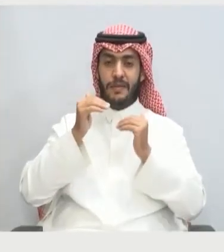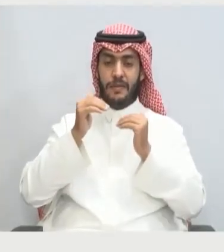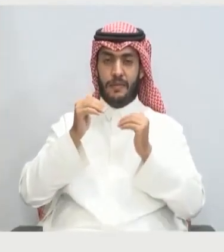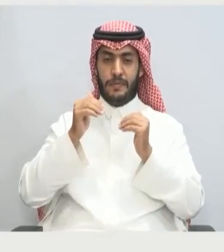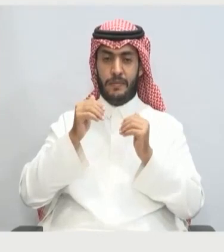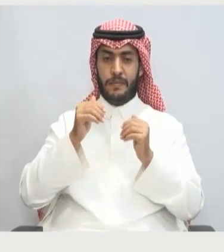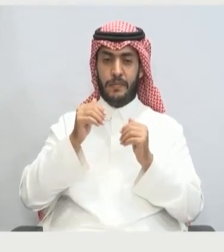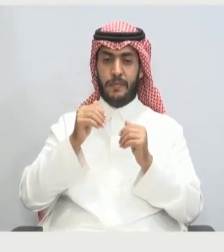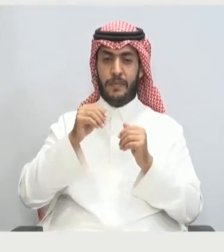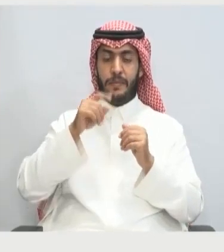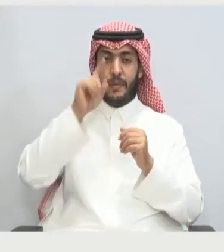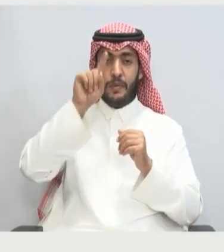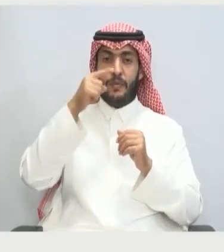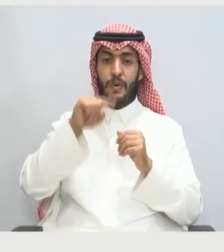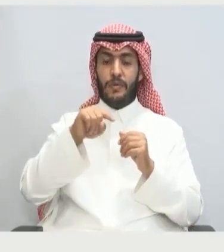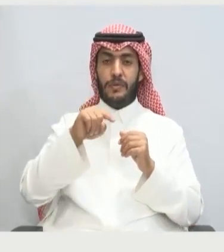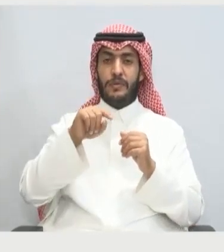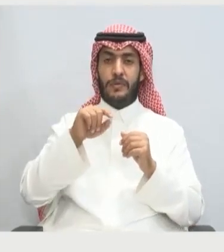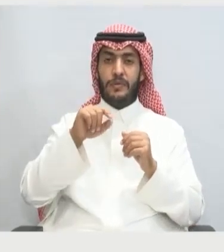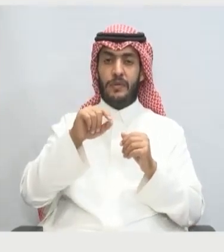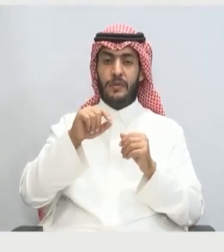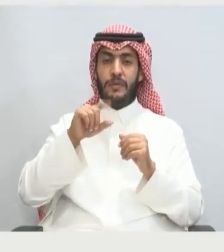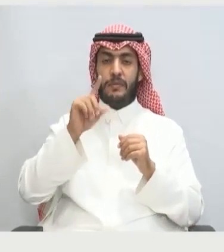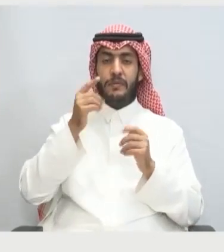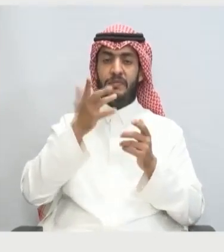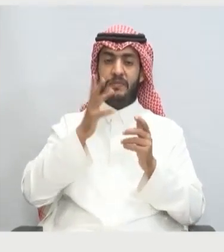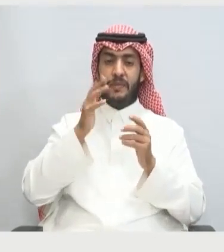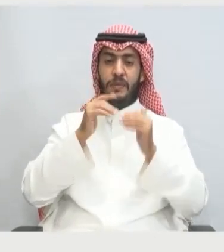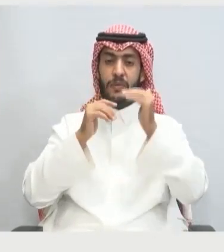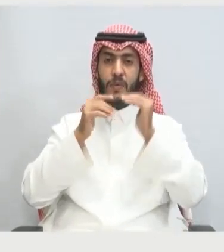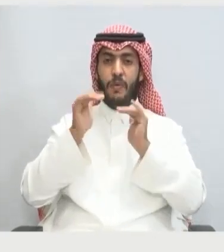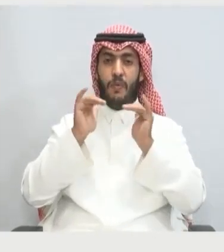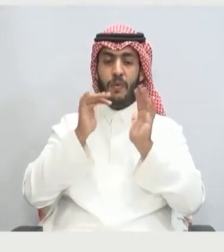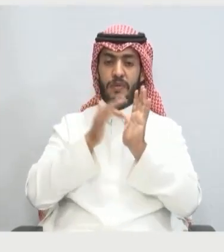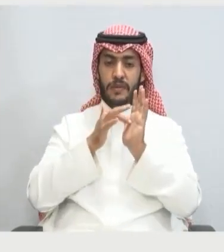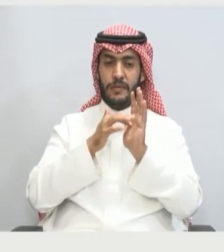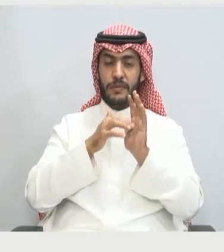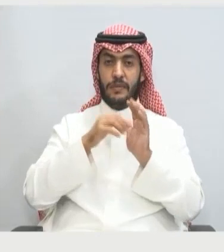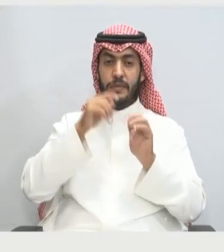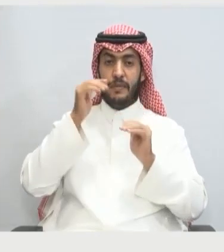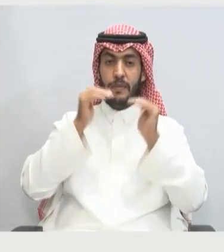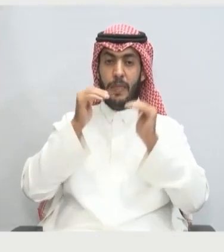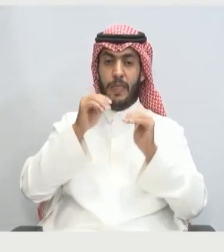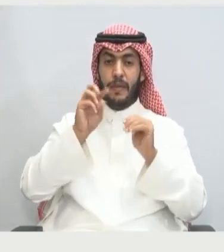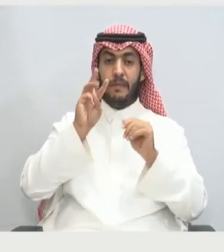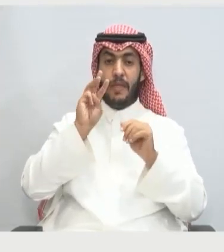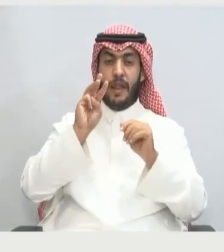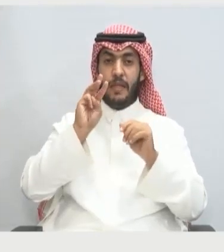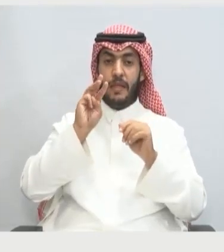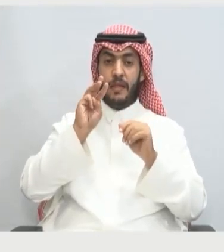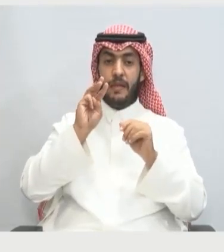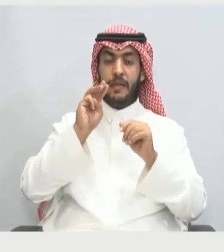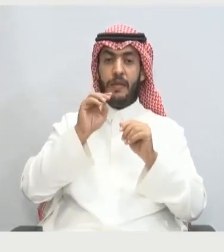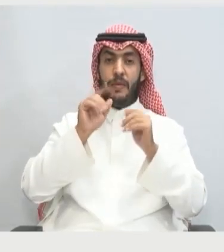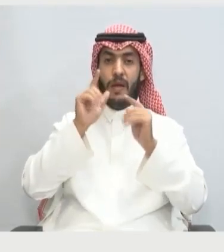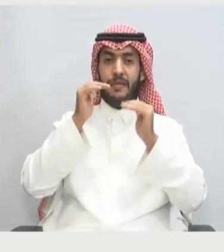رائعين بالنسبه لواحد ونص نوعا ما وسط احسنتم لكن مقارنه بالثلاثه سيكون